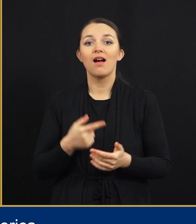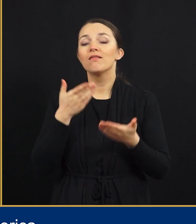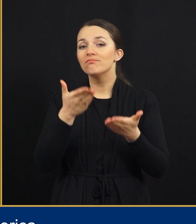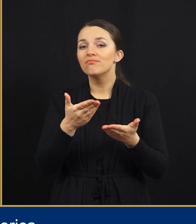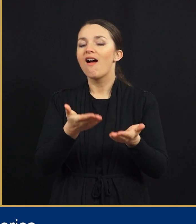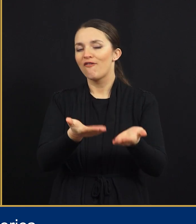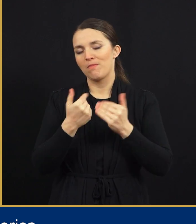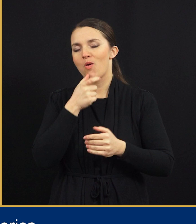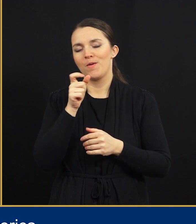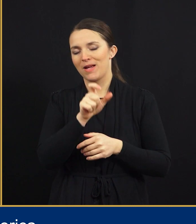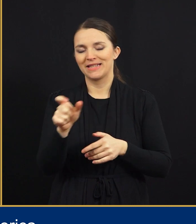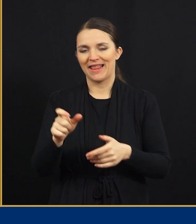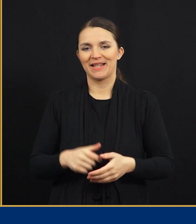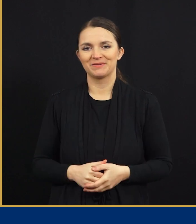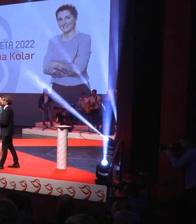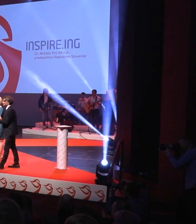jo vabimo k besedi.